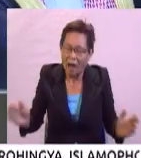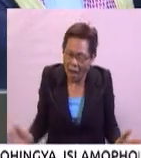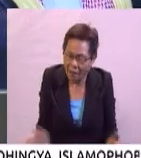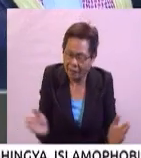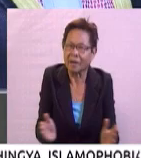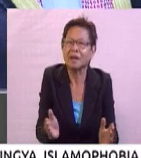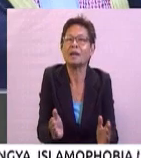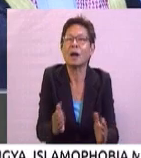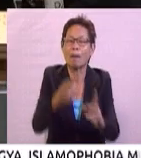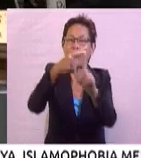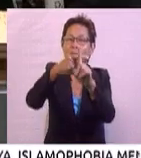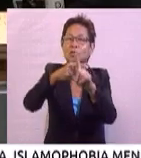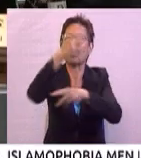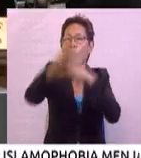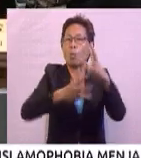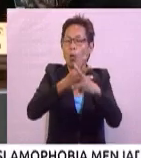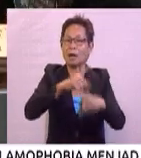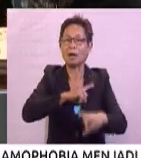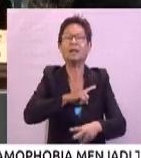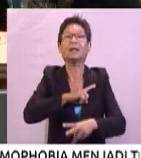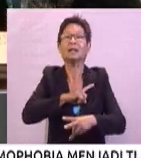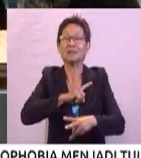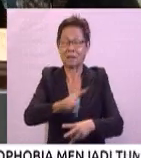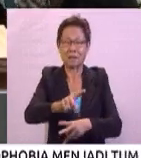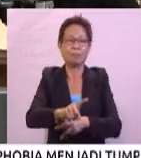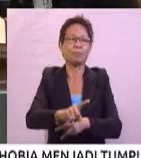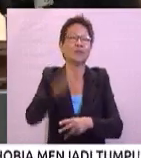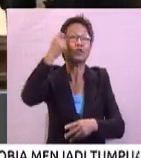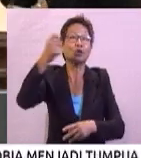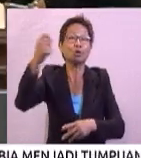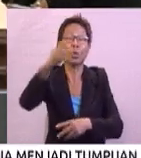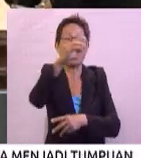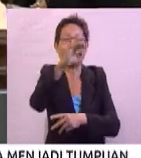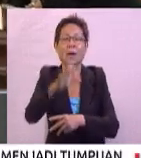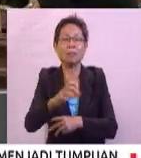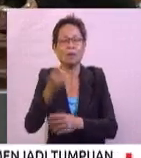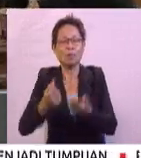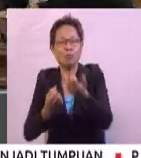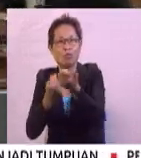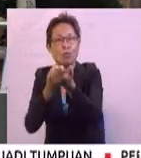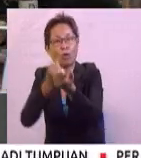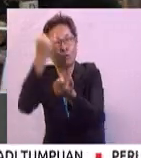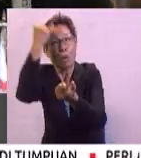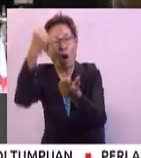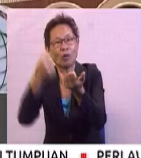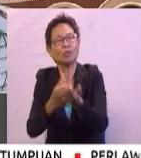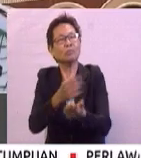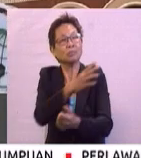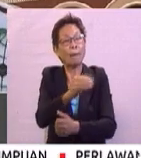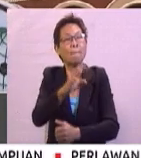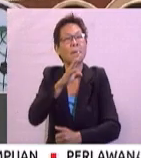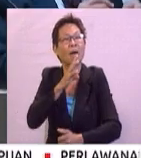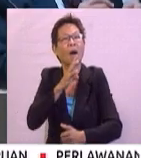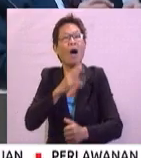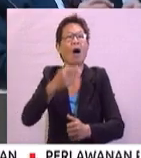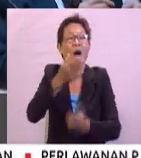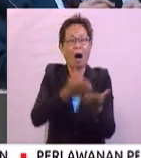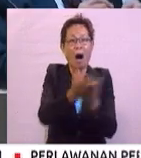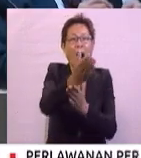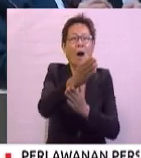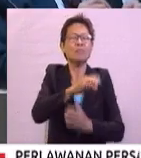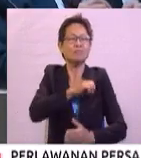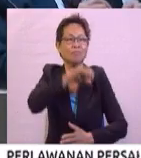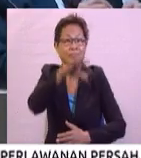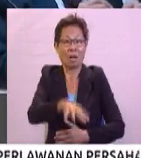Islam. Setiausaha Agung OIC Yusof Al-Uthaymin menyokong pandangan terbabit. Beliau turut menegaskan bahawa hak bersejarah Palestin